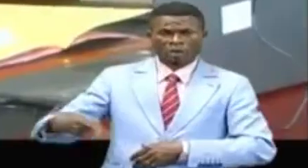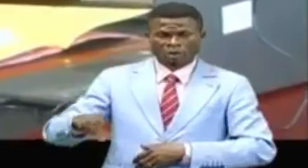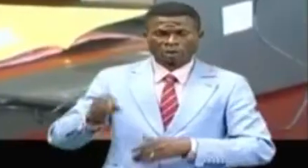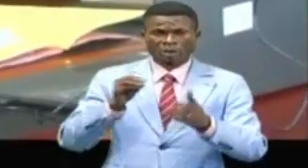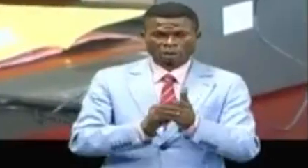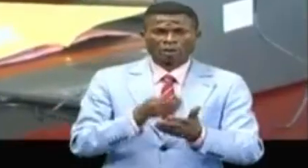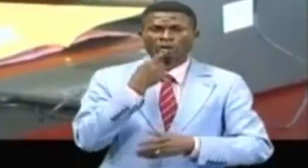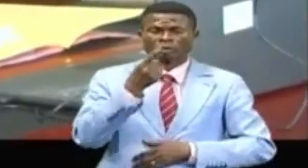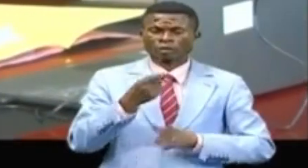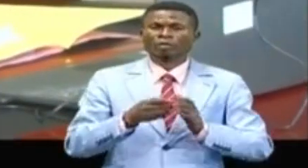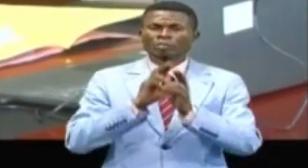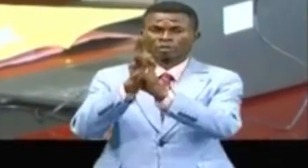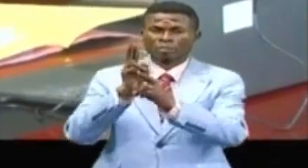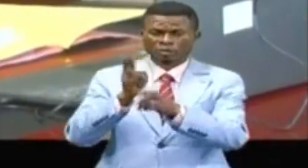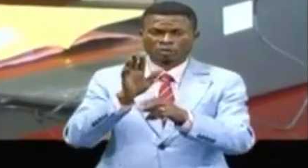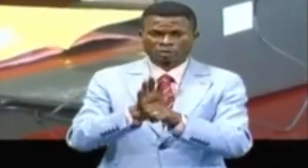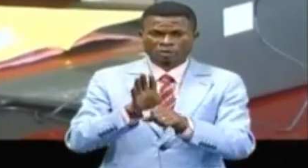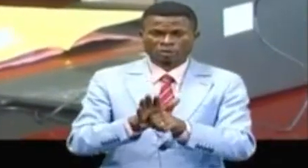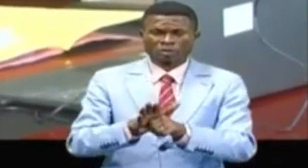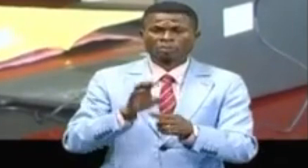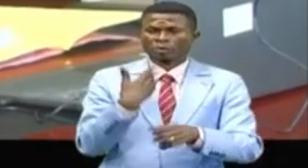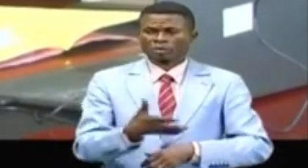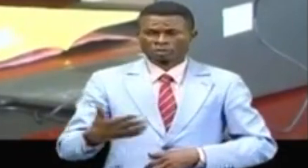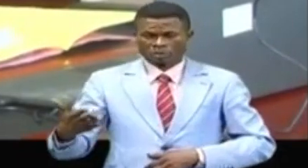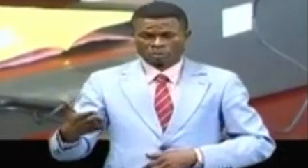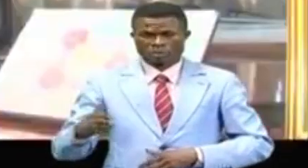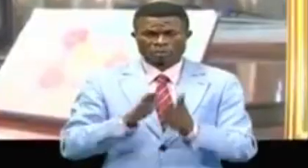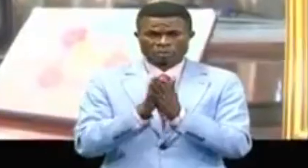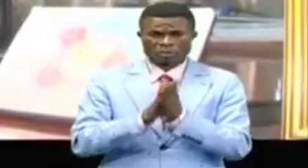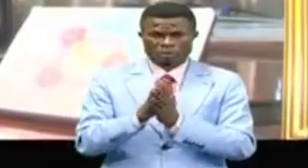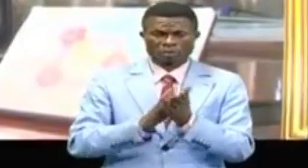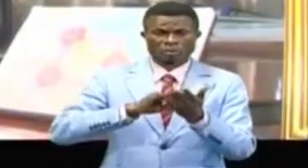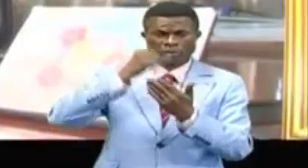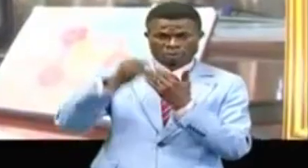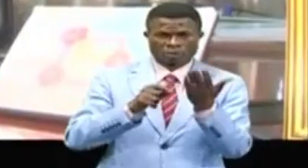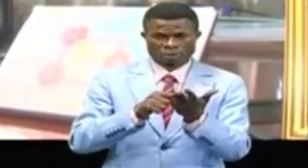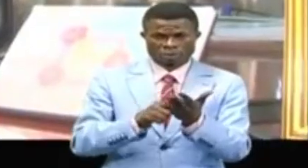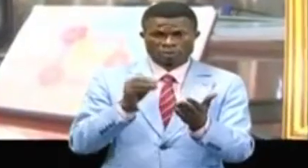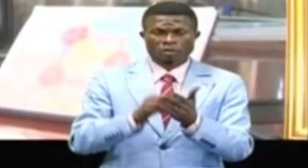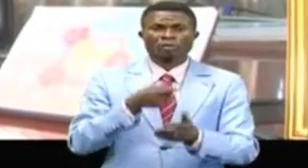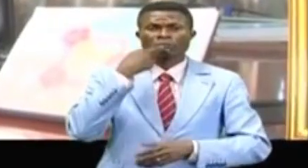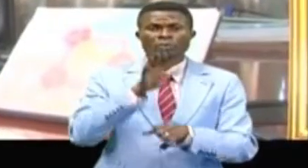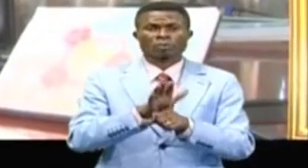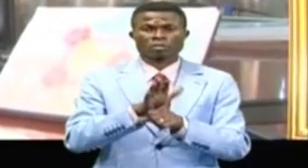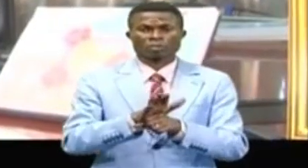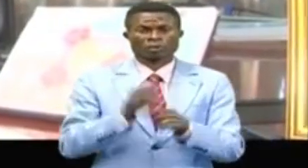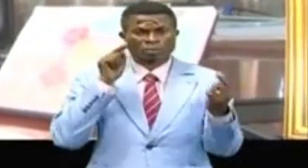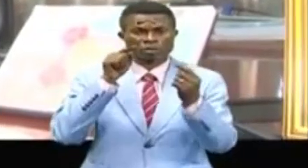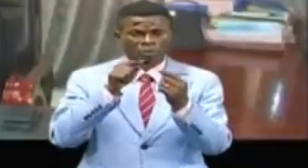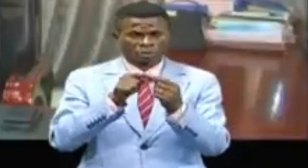outre présenté les différentes composantes qui concernent ce projet. Il a martelé que l'objectif